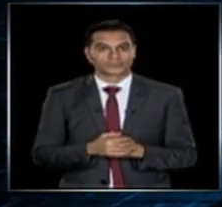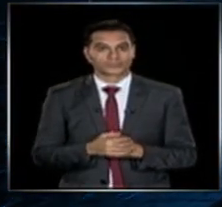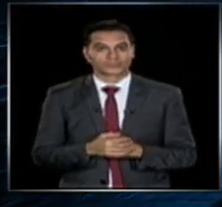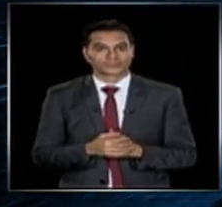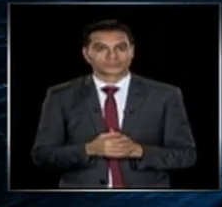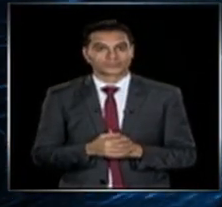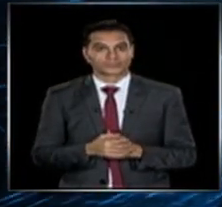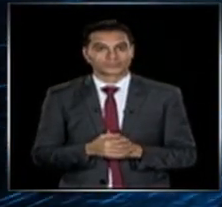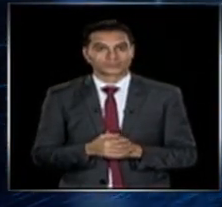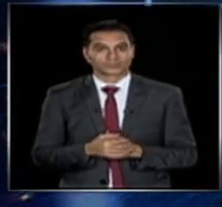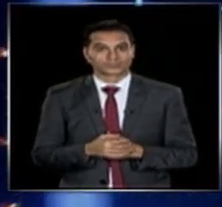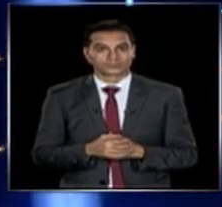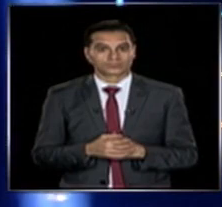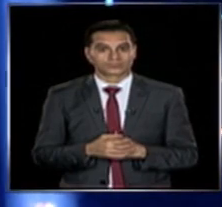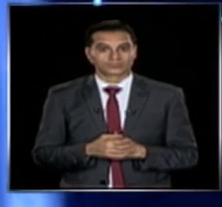الفنون،